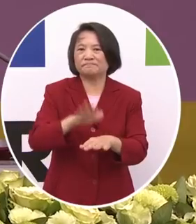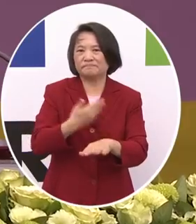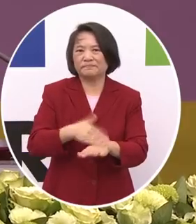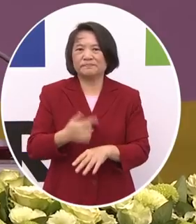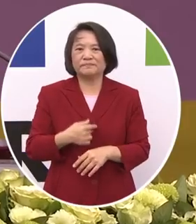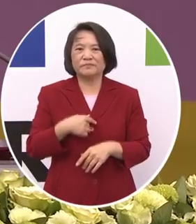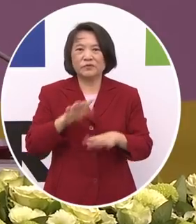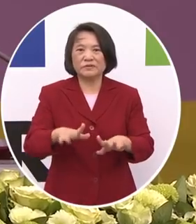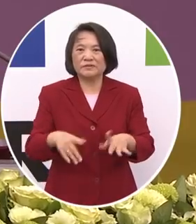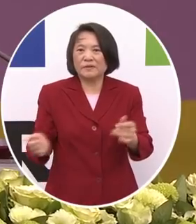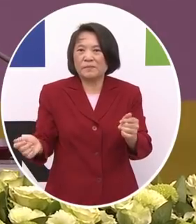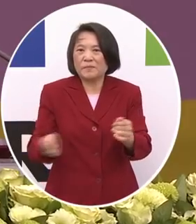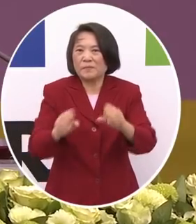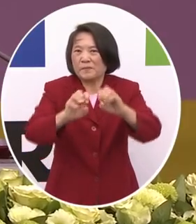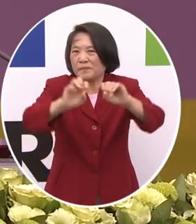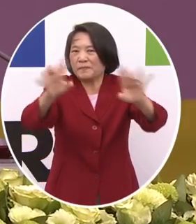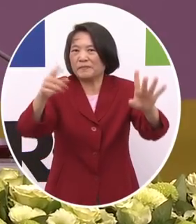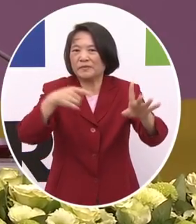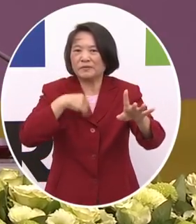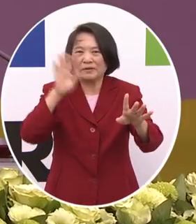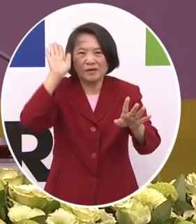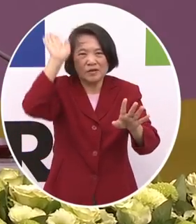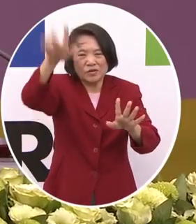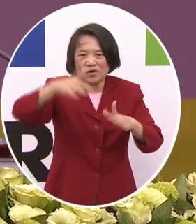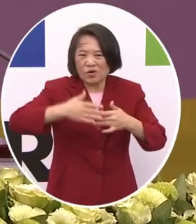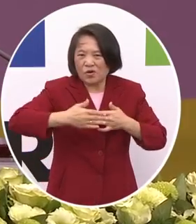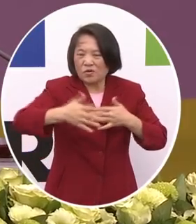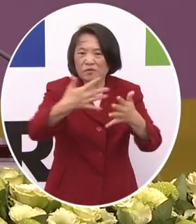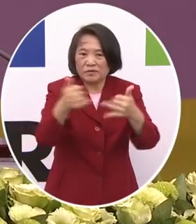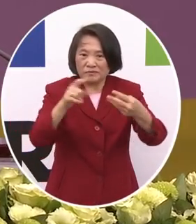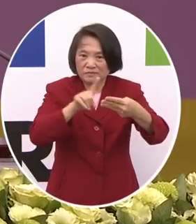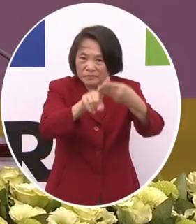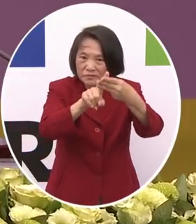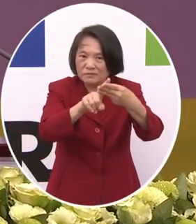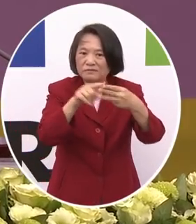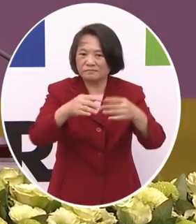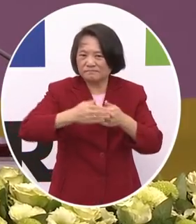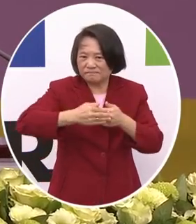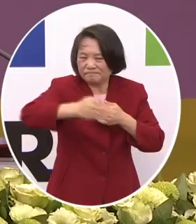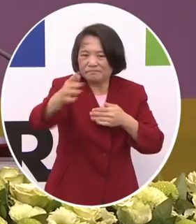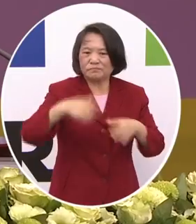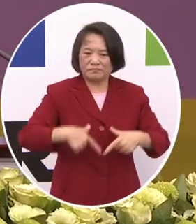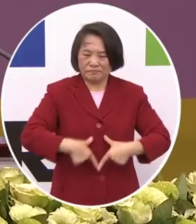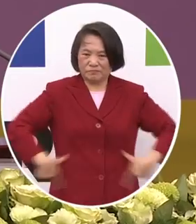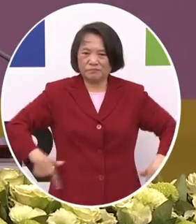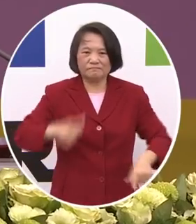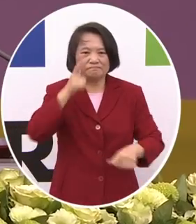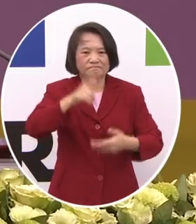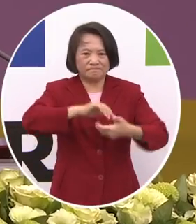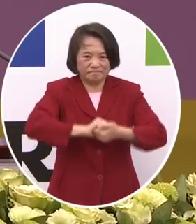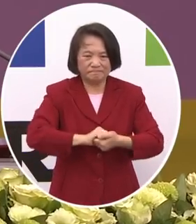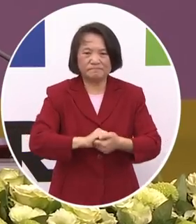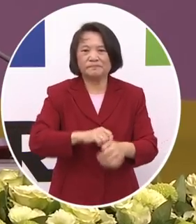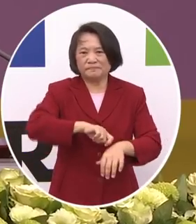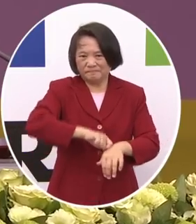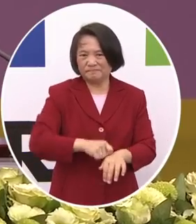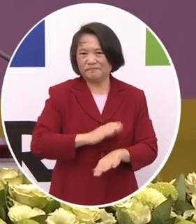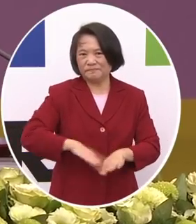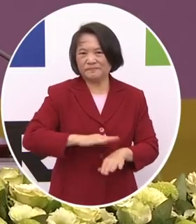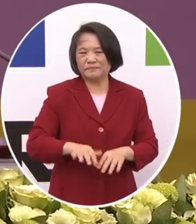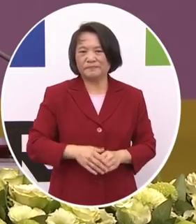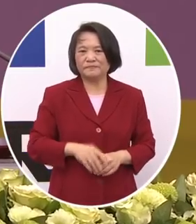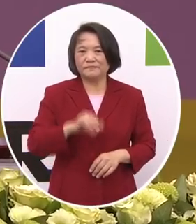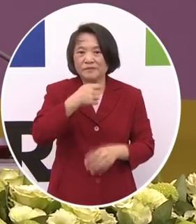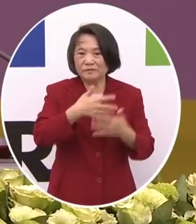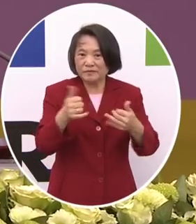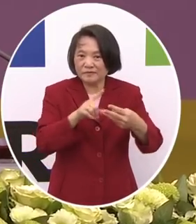要告诉国际友人，这条路我们会勇敢坚定地走下去。台湾的民主